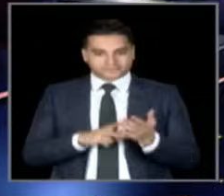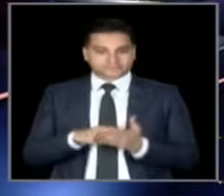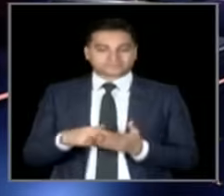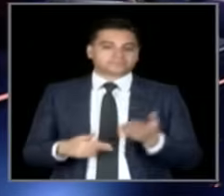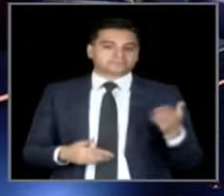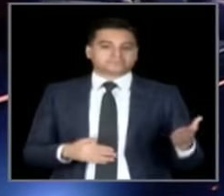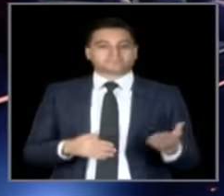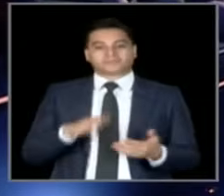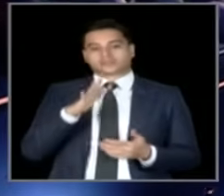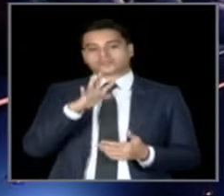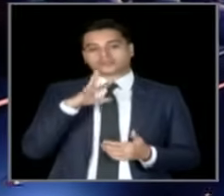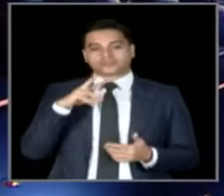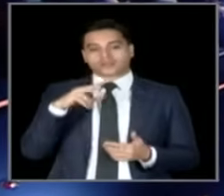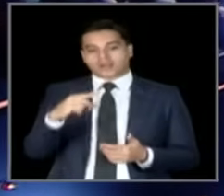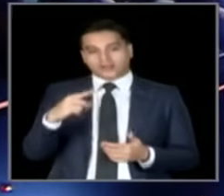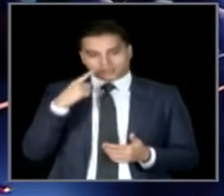شهد.